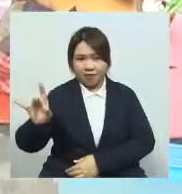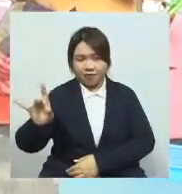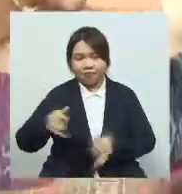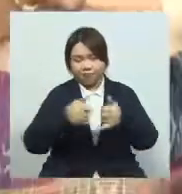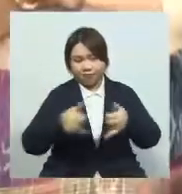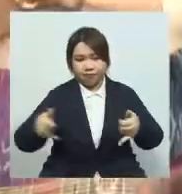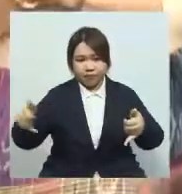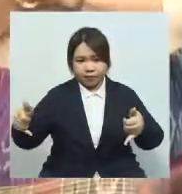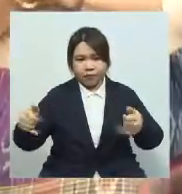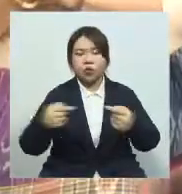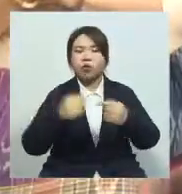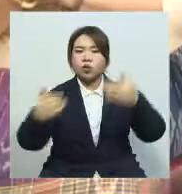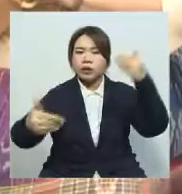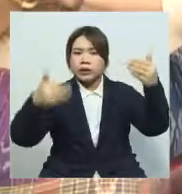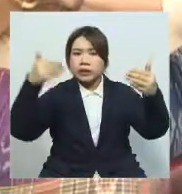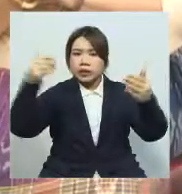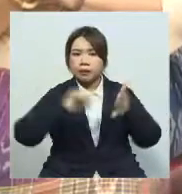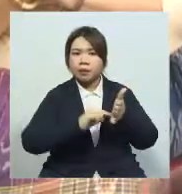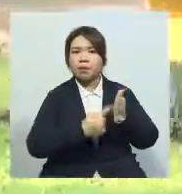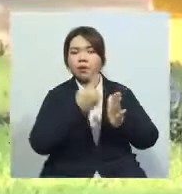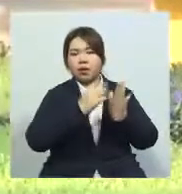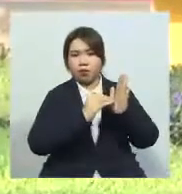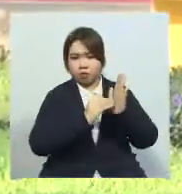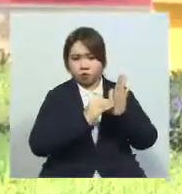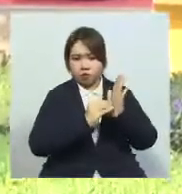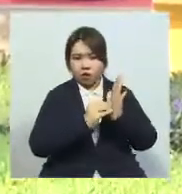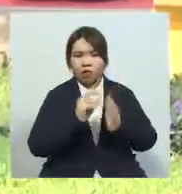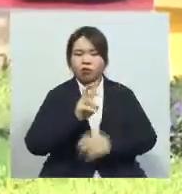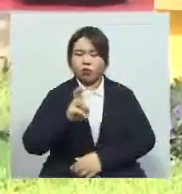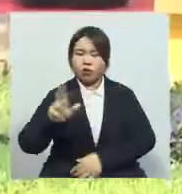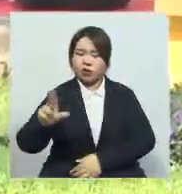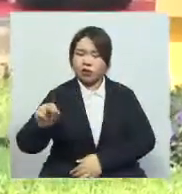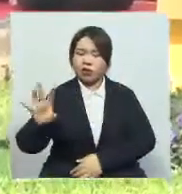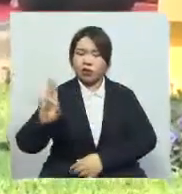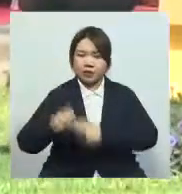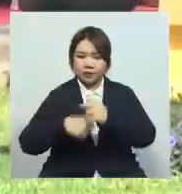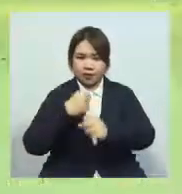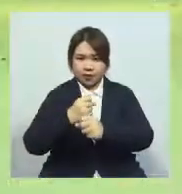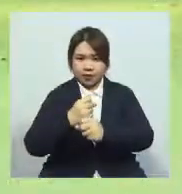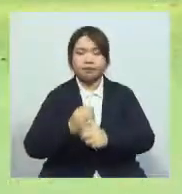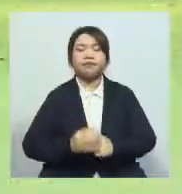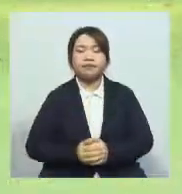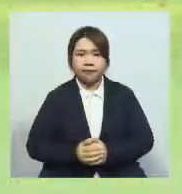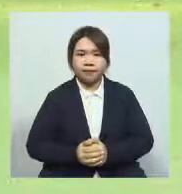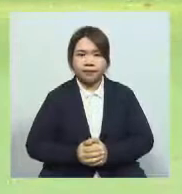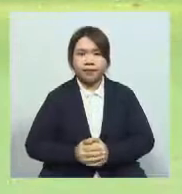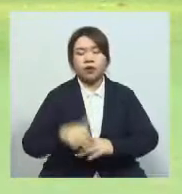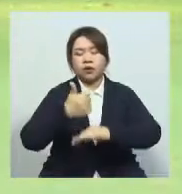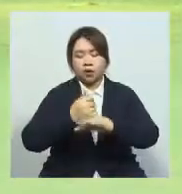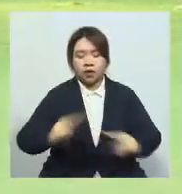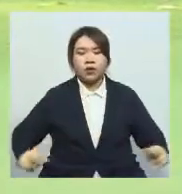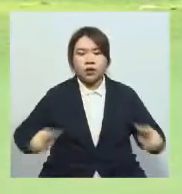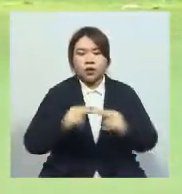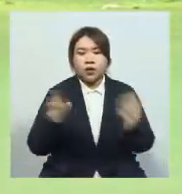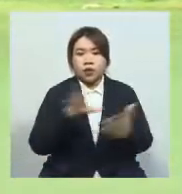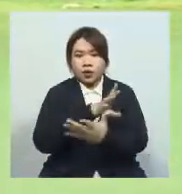ใต้งานใต้ร่มพระบารมี237ปีกรุงรัตนโกสินทร์มีนายวีระโรจน์พจนรัตน์รัฐมนตรีว่าการก